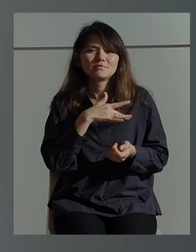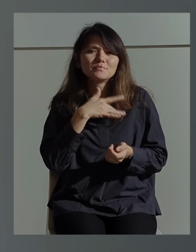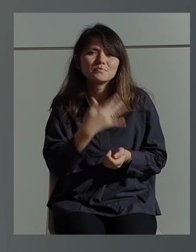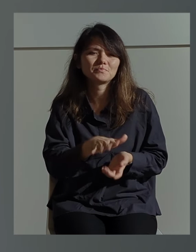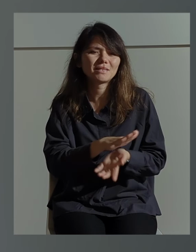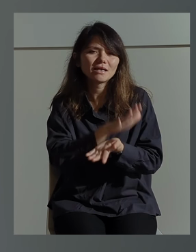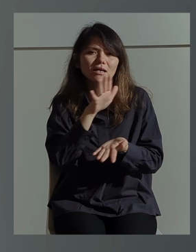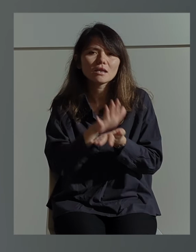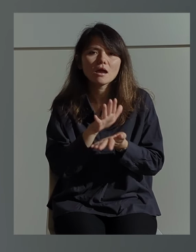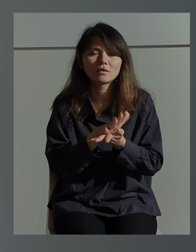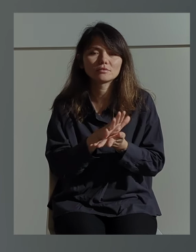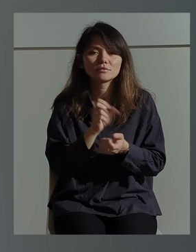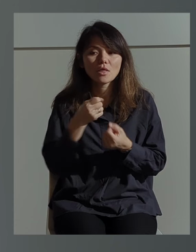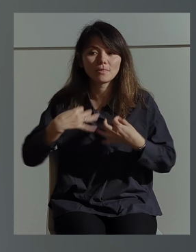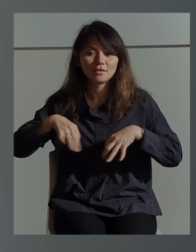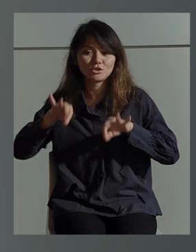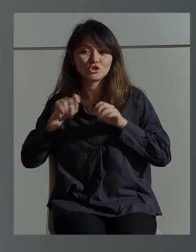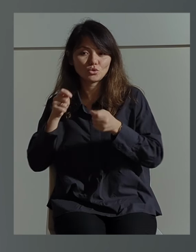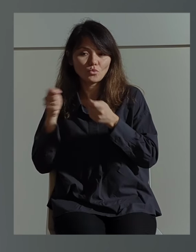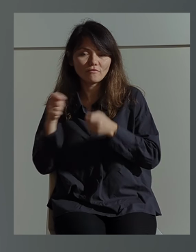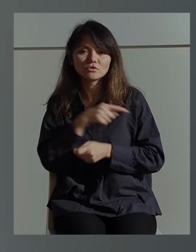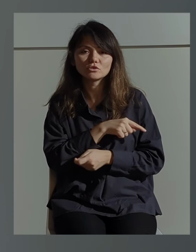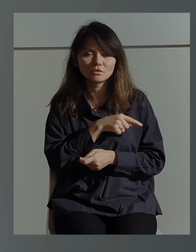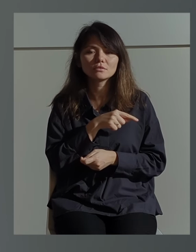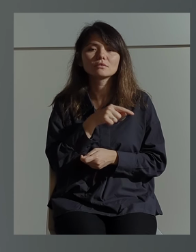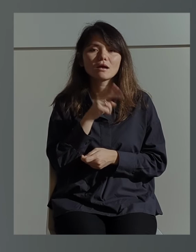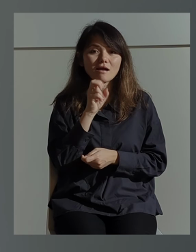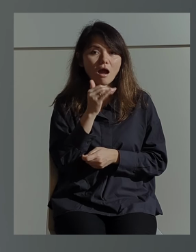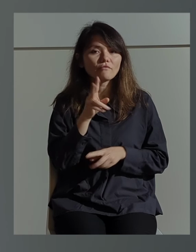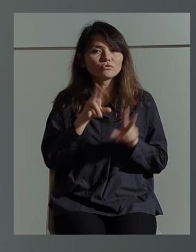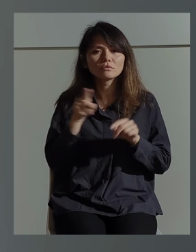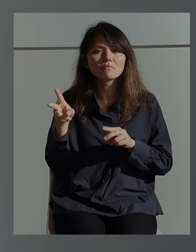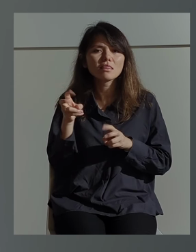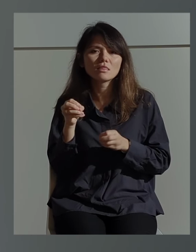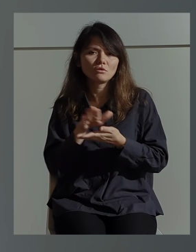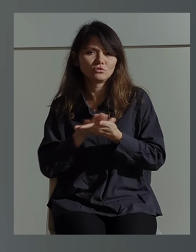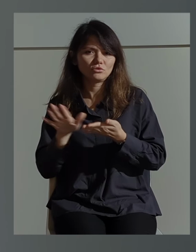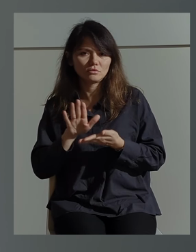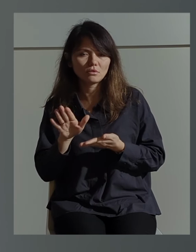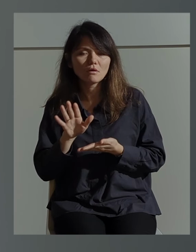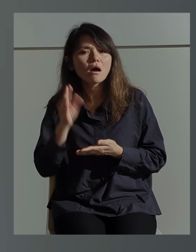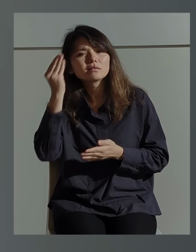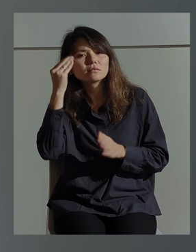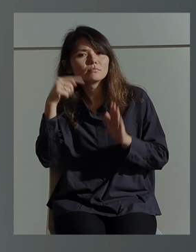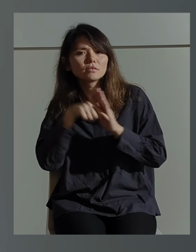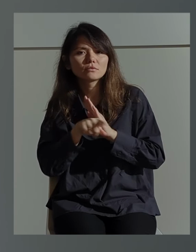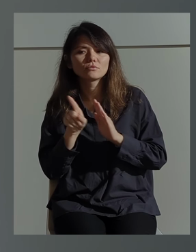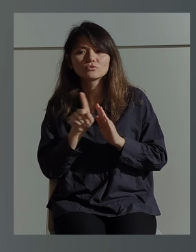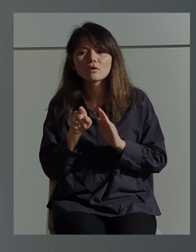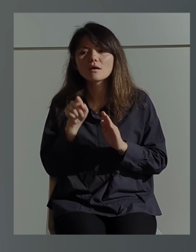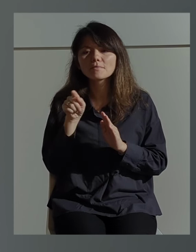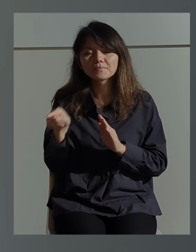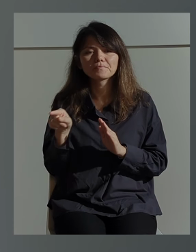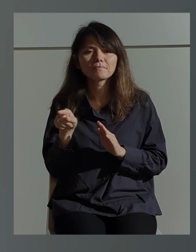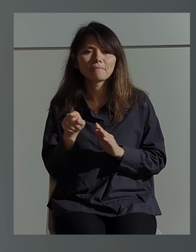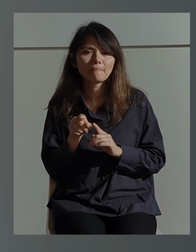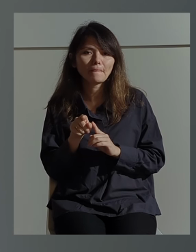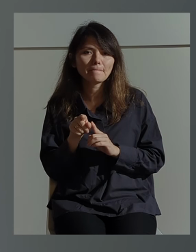грязь чиновничество в произведениях каки неплотно В каком смысле мысле что они как бы